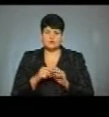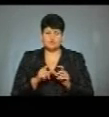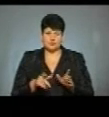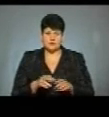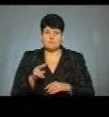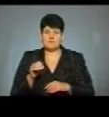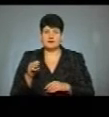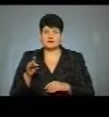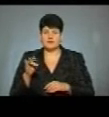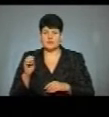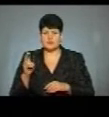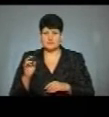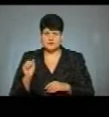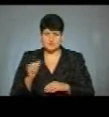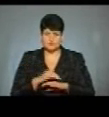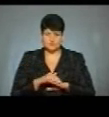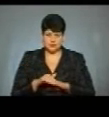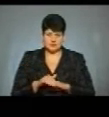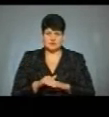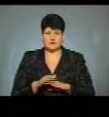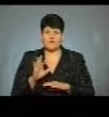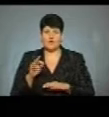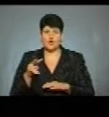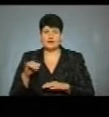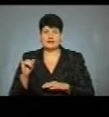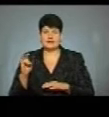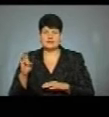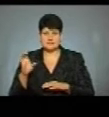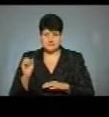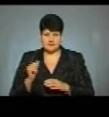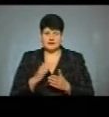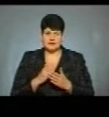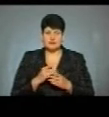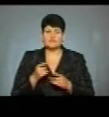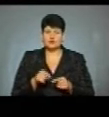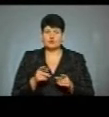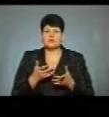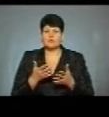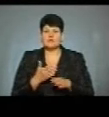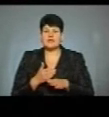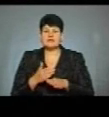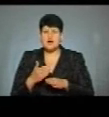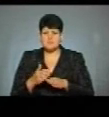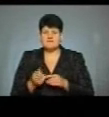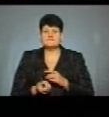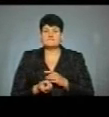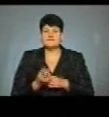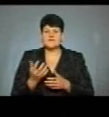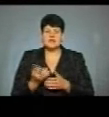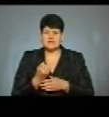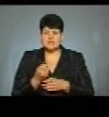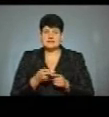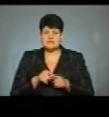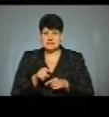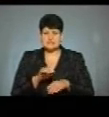на Петриківській вулиці, на Волинській є. Від того, на якому етапі в людини виявлений це